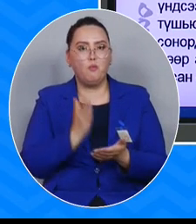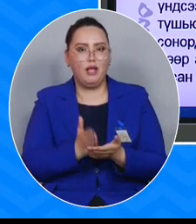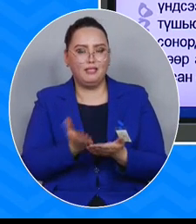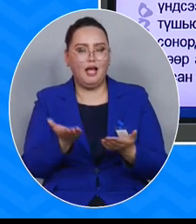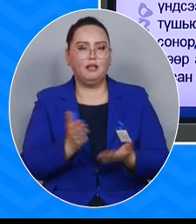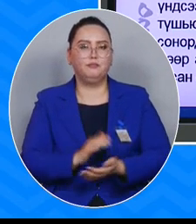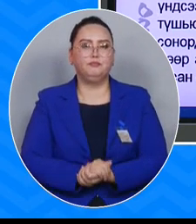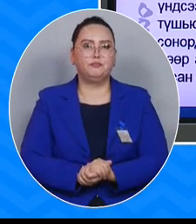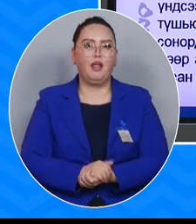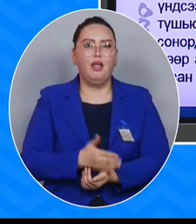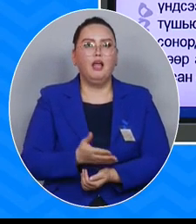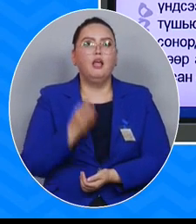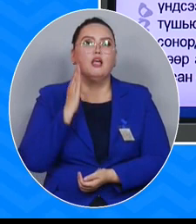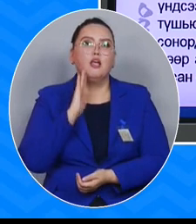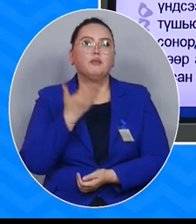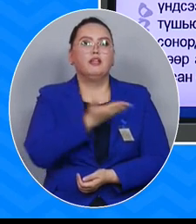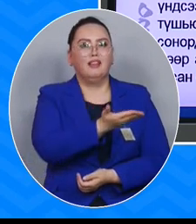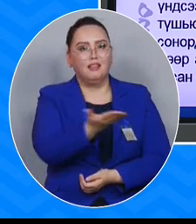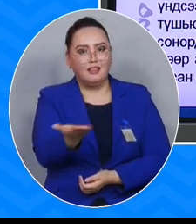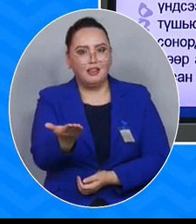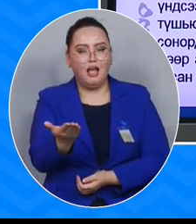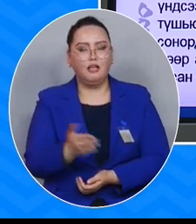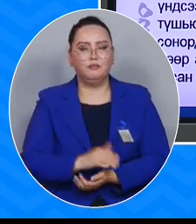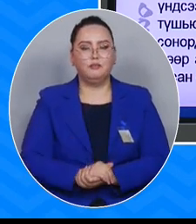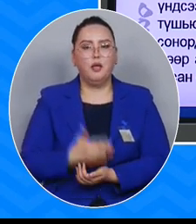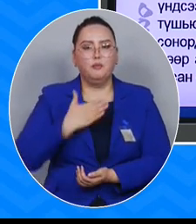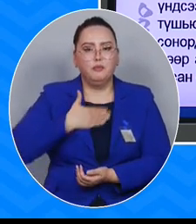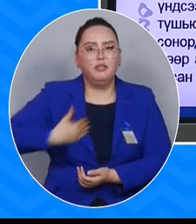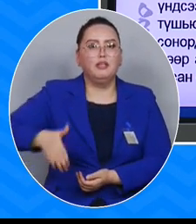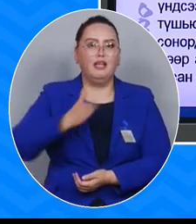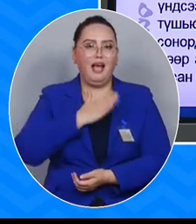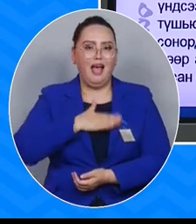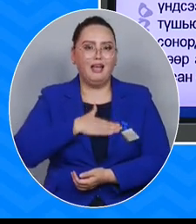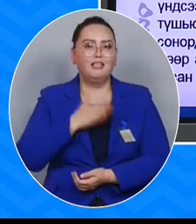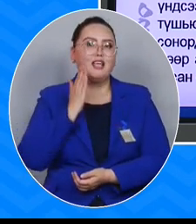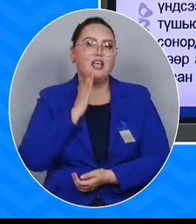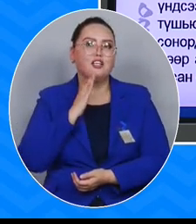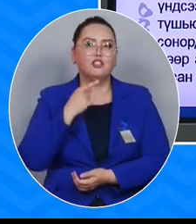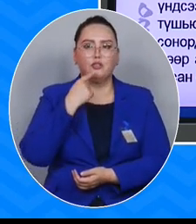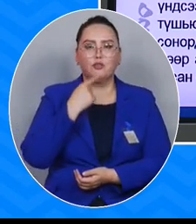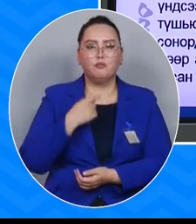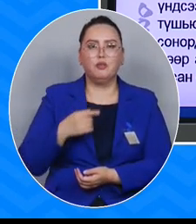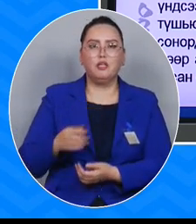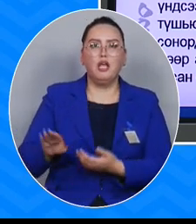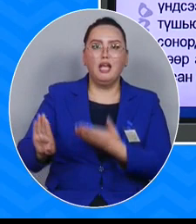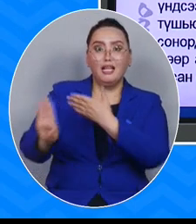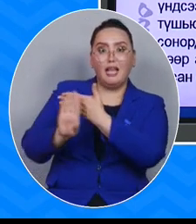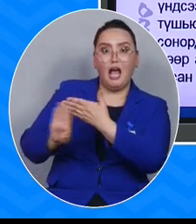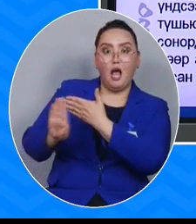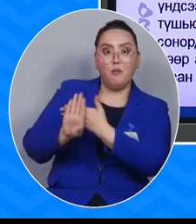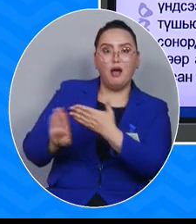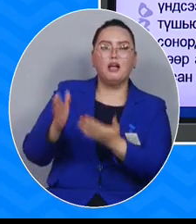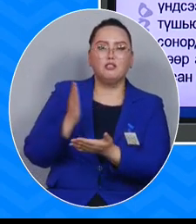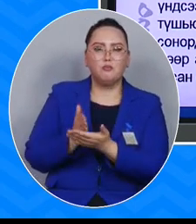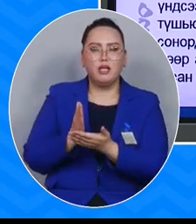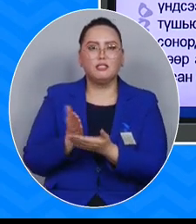дофтлэн айсу дайсныг солонг мэд сонсач өймэд мэд өзэж хатан эхэдмэн хэлж бэднээг сэрэг өгээсм бол бөвс